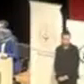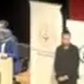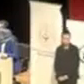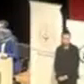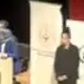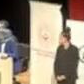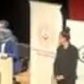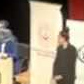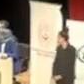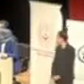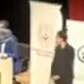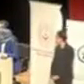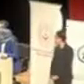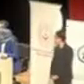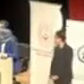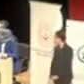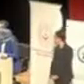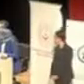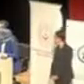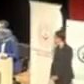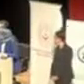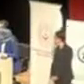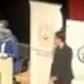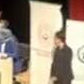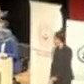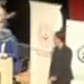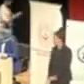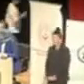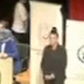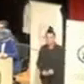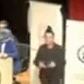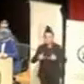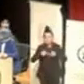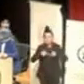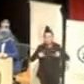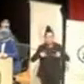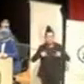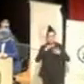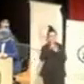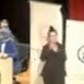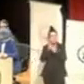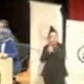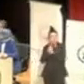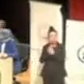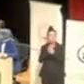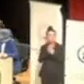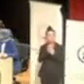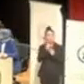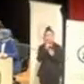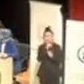Milli Kütüphane Konuşan Kitaplık Görme Engelliler Merkezi. Acaba o sıralarda